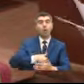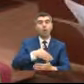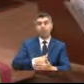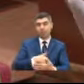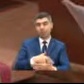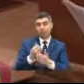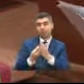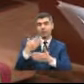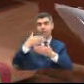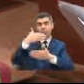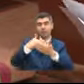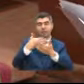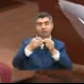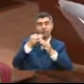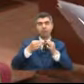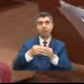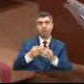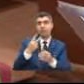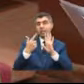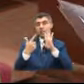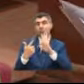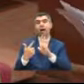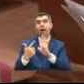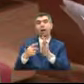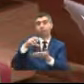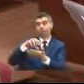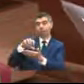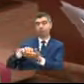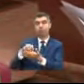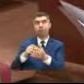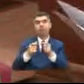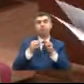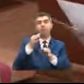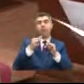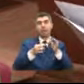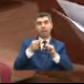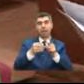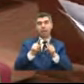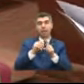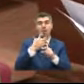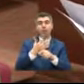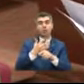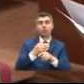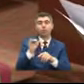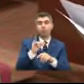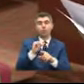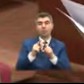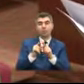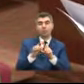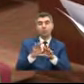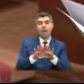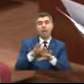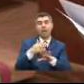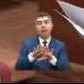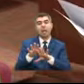قلميم، ترقية 7 مراكز قضائية إلى محاكم ابتدائية بحكم وجود عملاء. يتعلق الأمر بتنغير